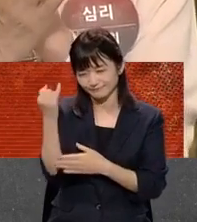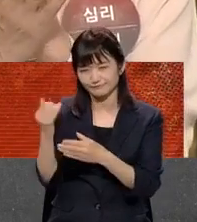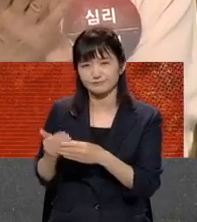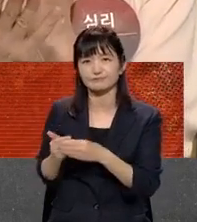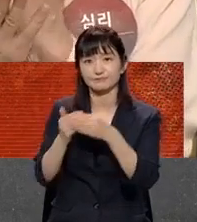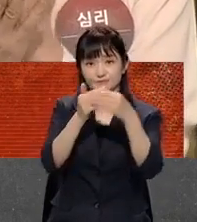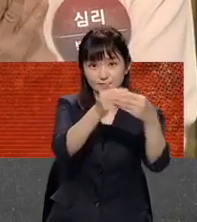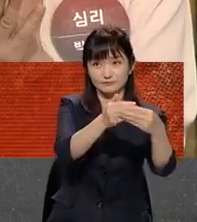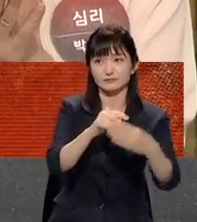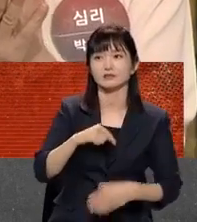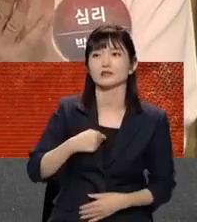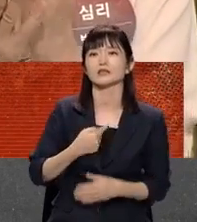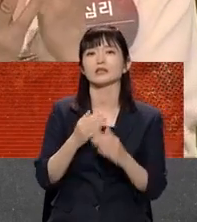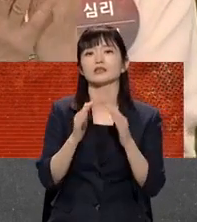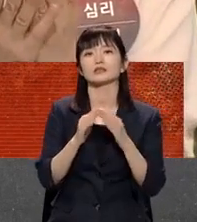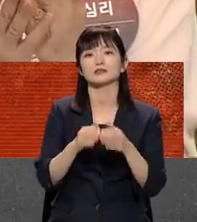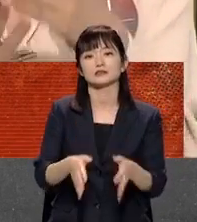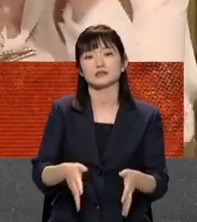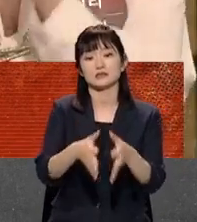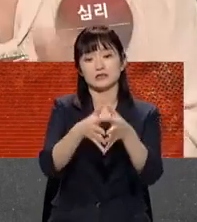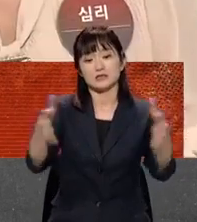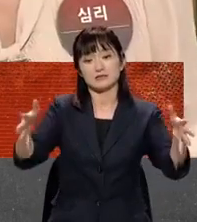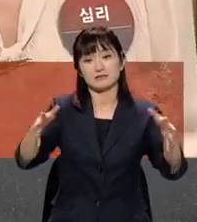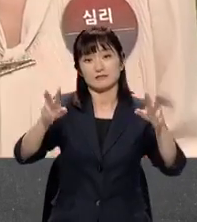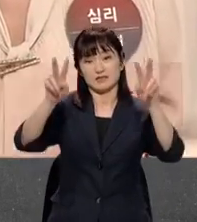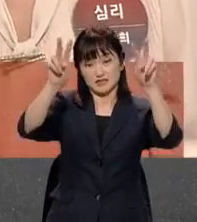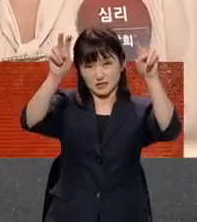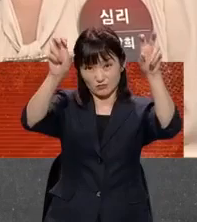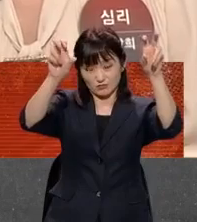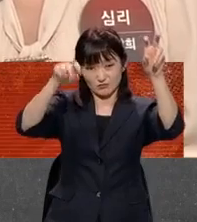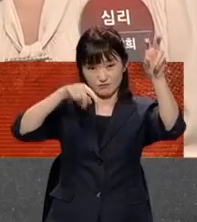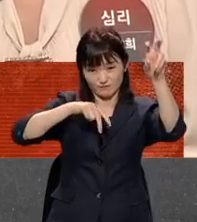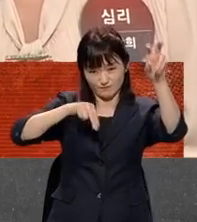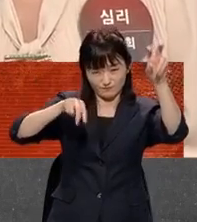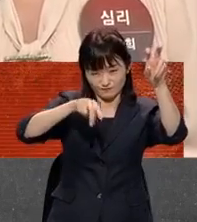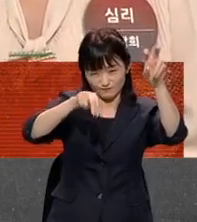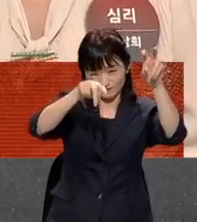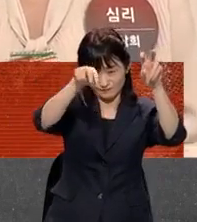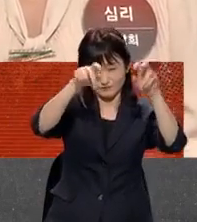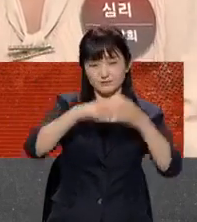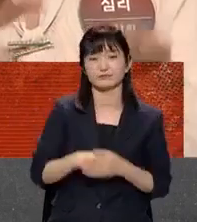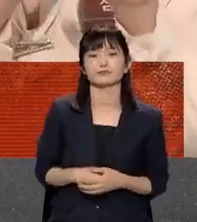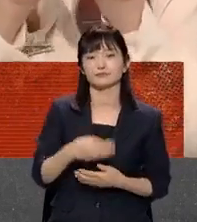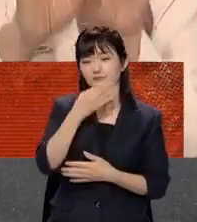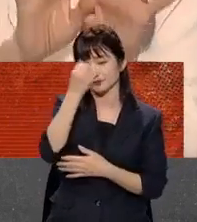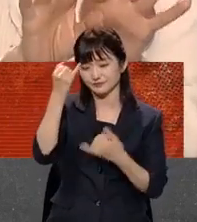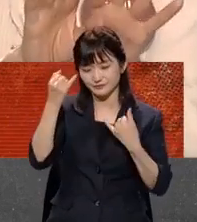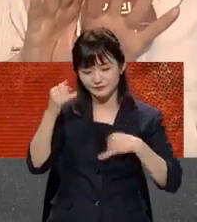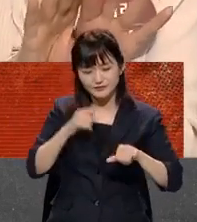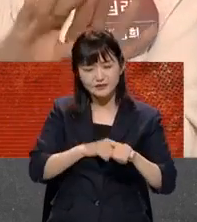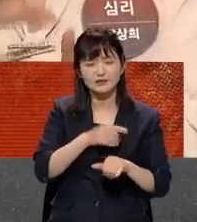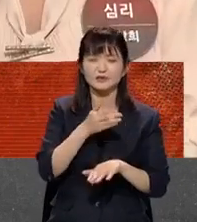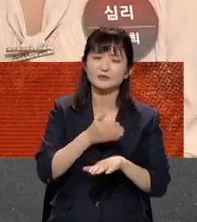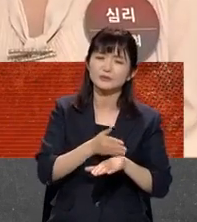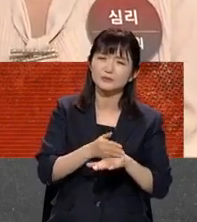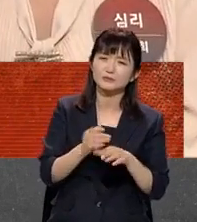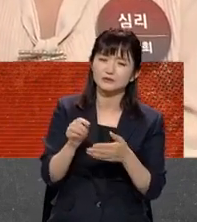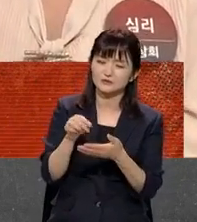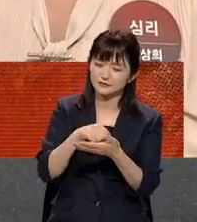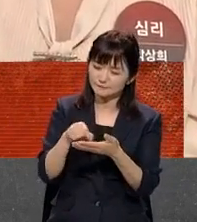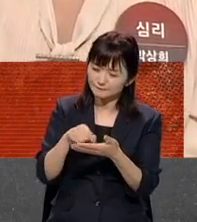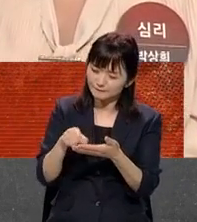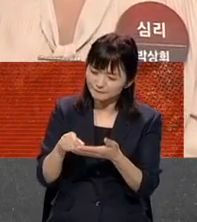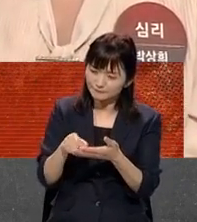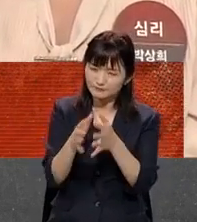또 본인의 집은 25층이었대요 25층까지 걸어갔습니다 할머니의 자녀가 너무 고마워서 그 글을 써서 아파트